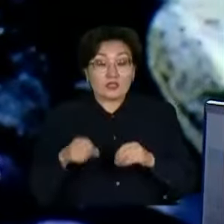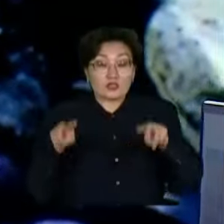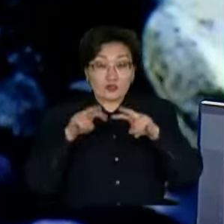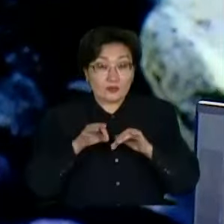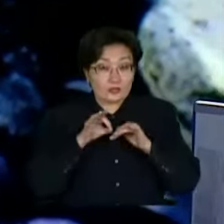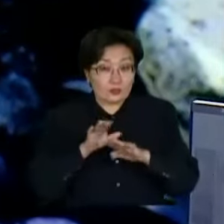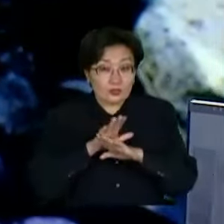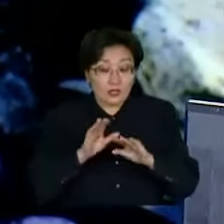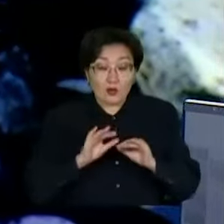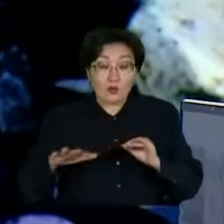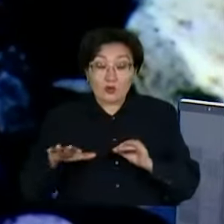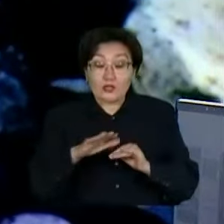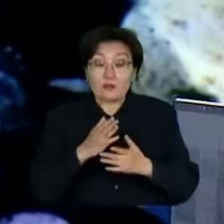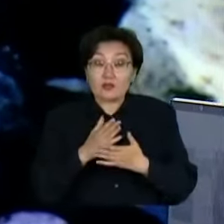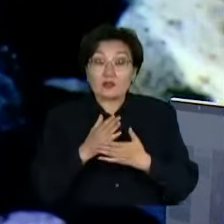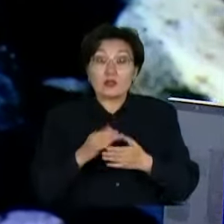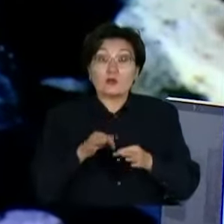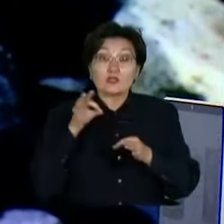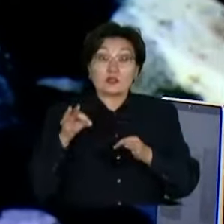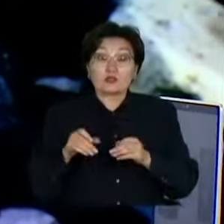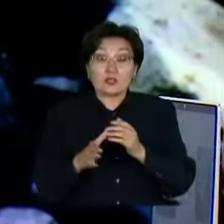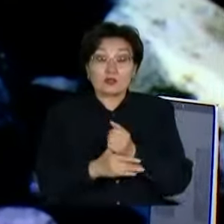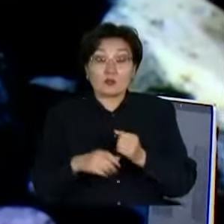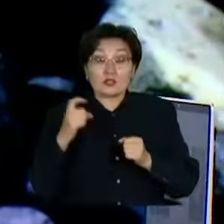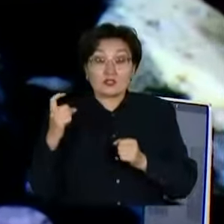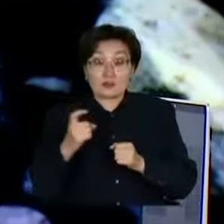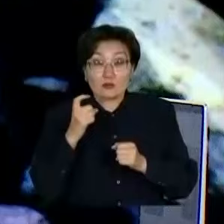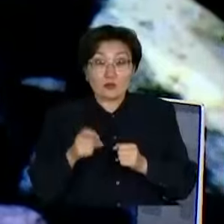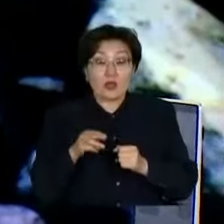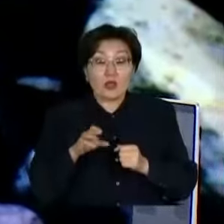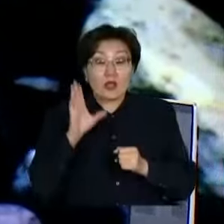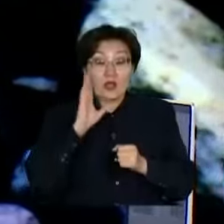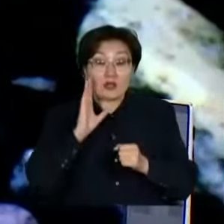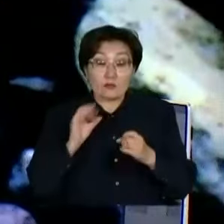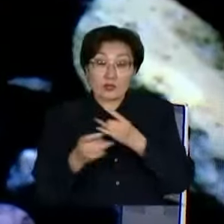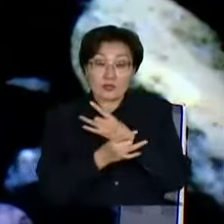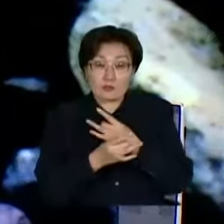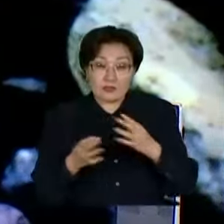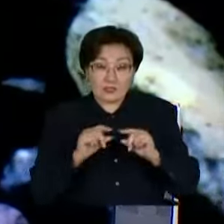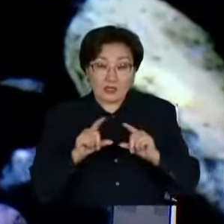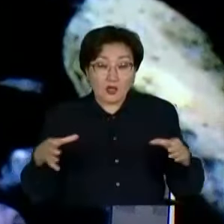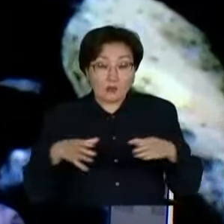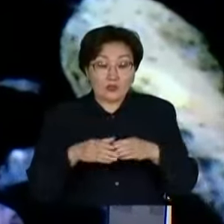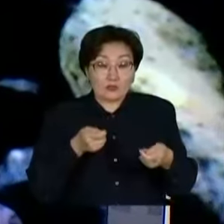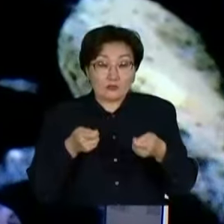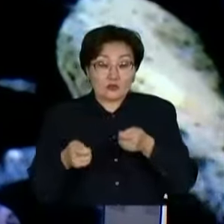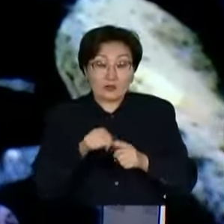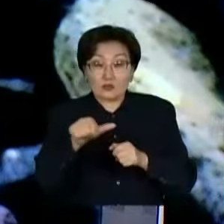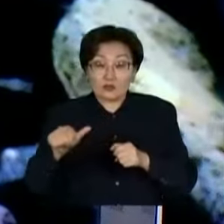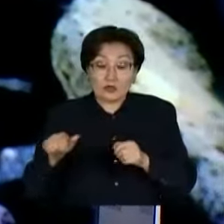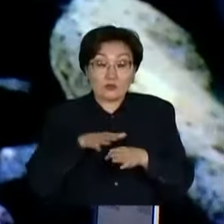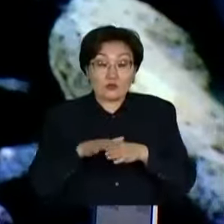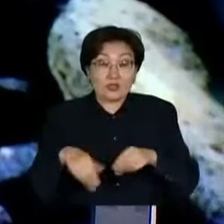мониторинг жүргізілмеген аумақтар бар екен. Облыстық балық шаруашылығы және аквамәдениет қауымдастығының басшысы мамандардың жағалауды толық